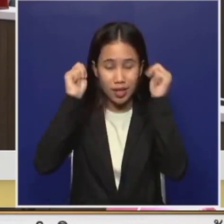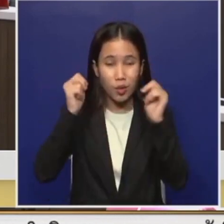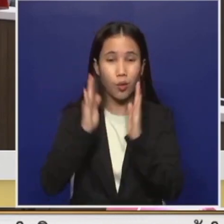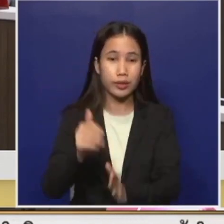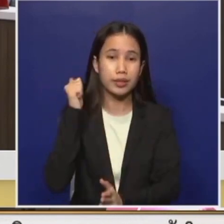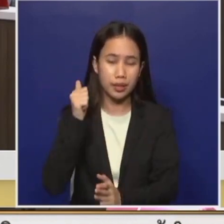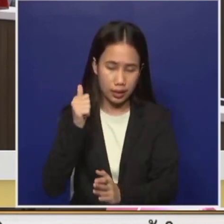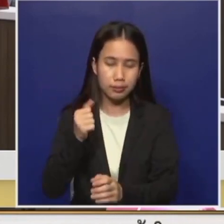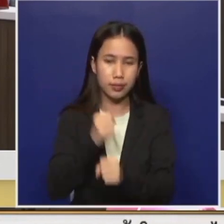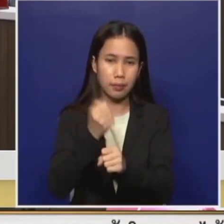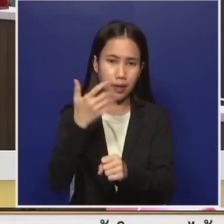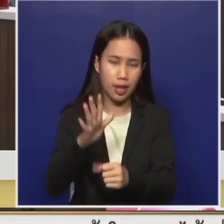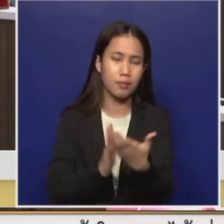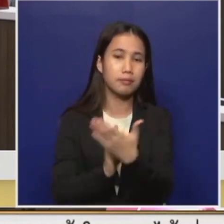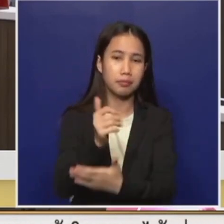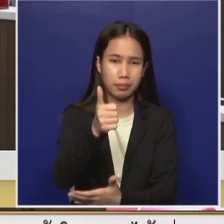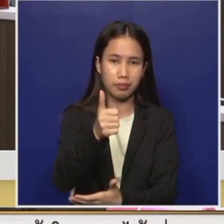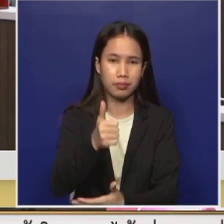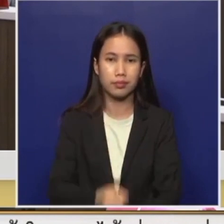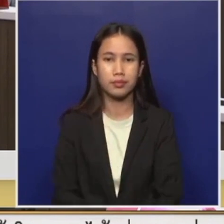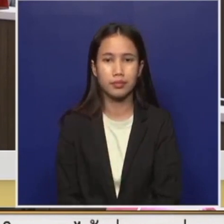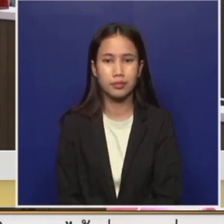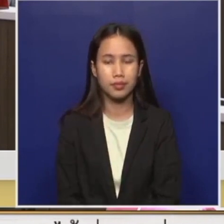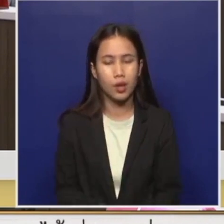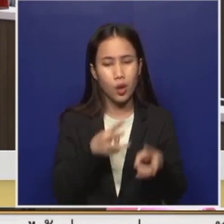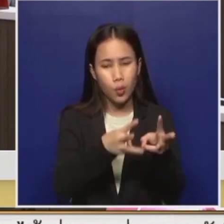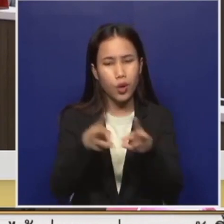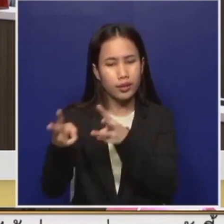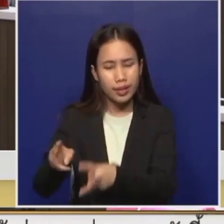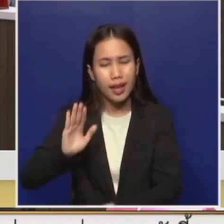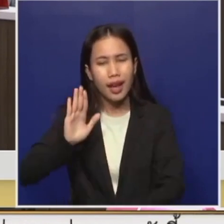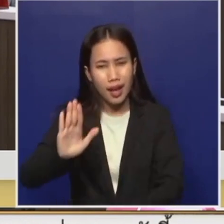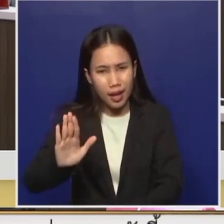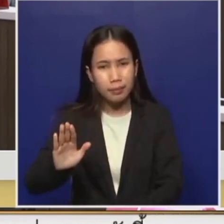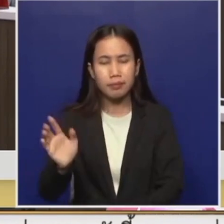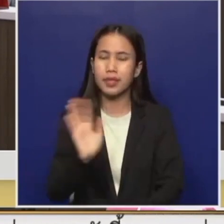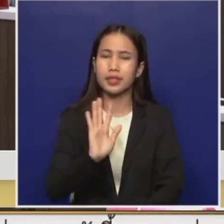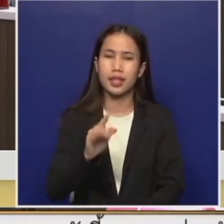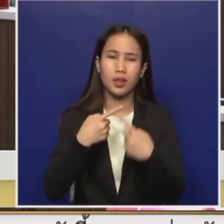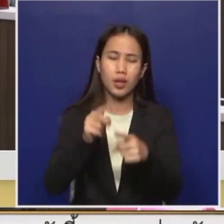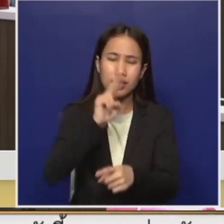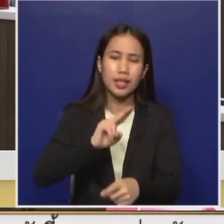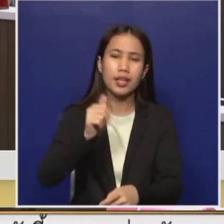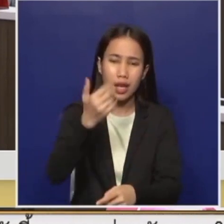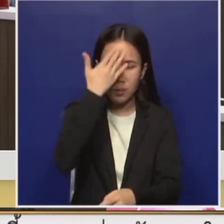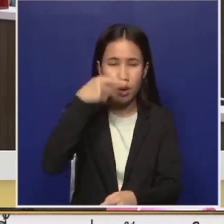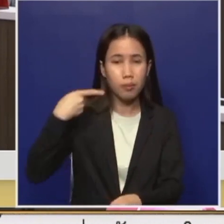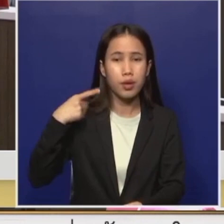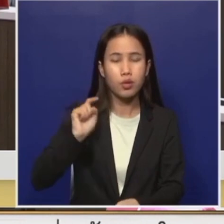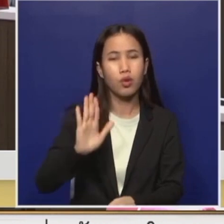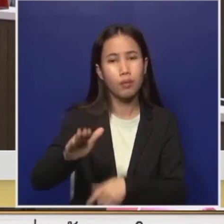ปิธีารอย่นี้ไมไดมห่งห้ามเอมาใช้ได้มัเป็ประห pirate กัพนทปัชชนครับ